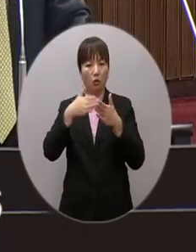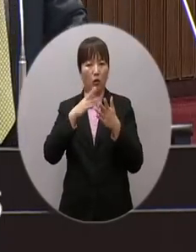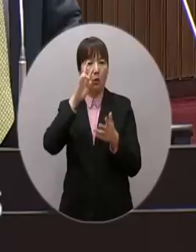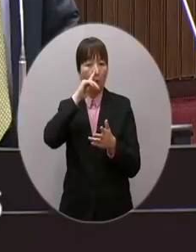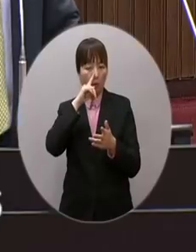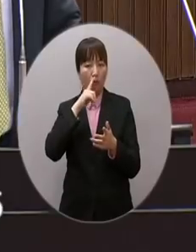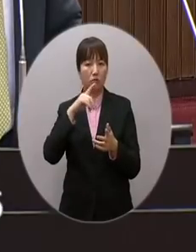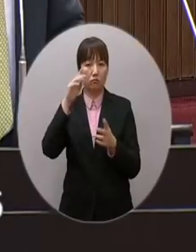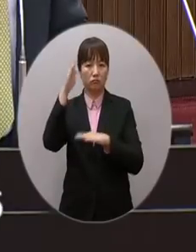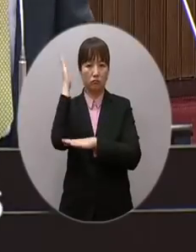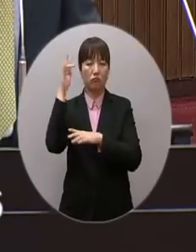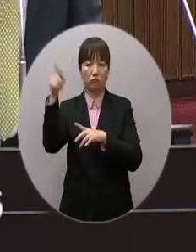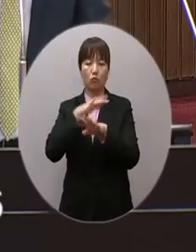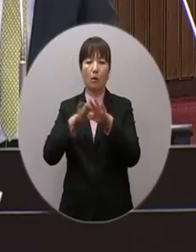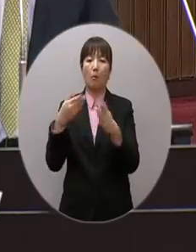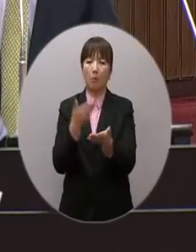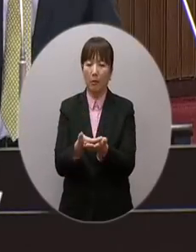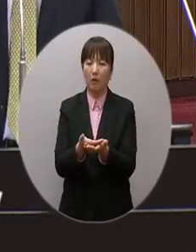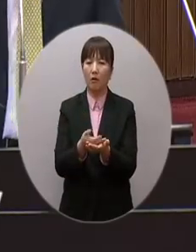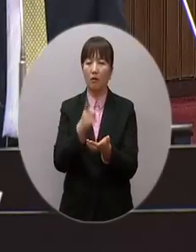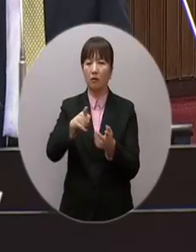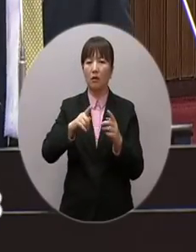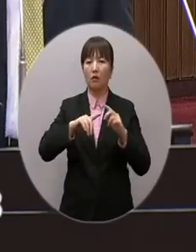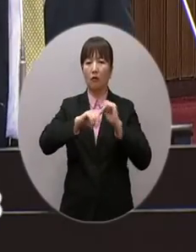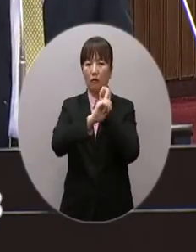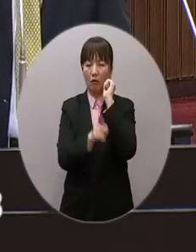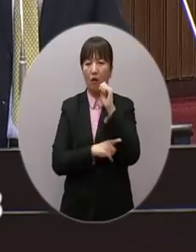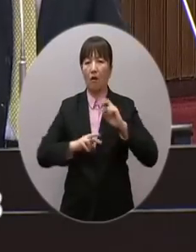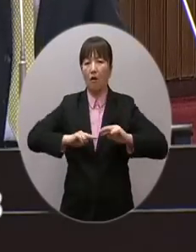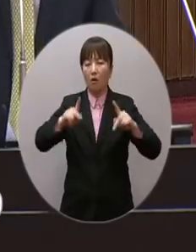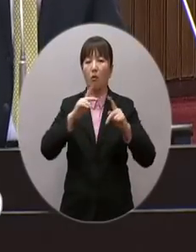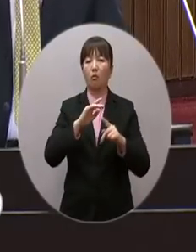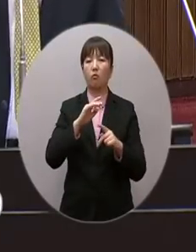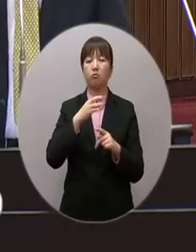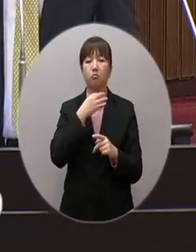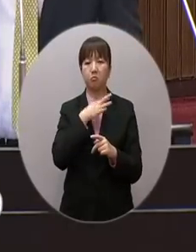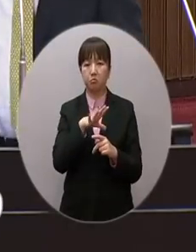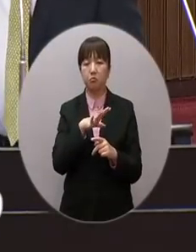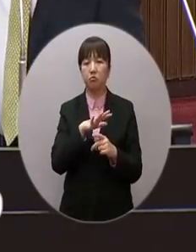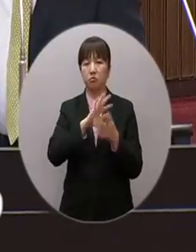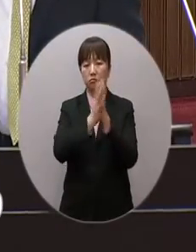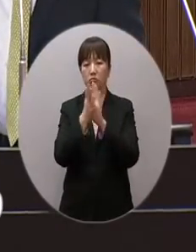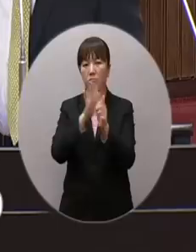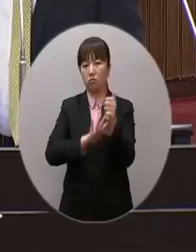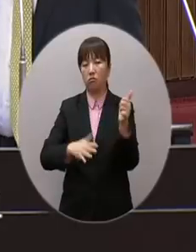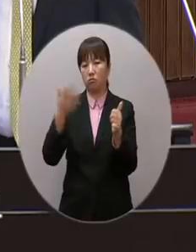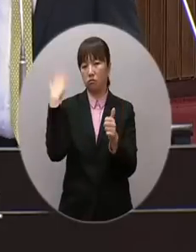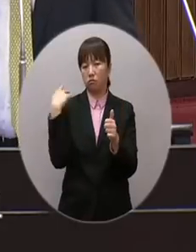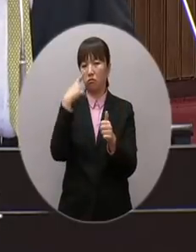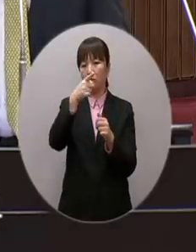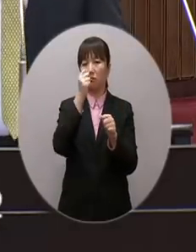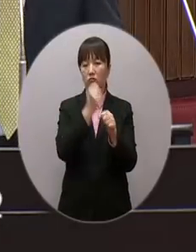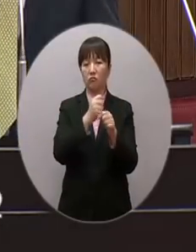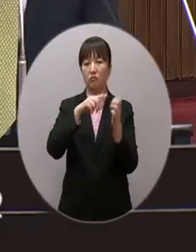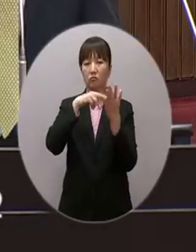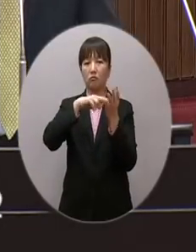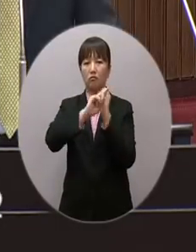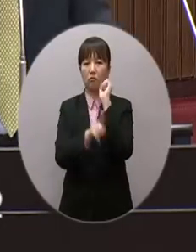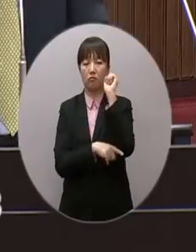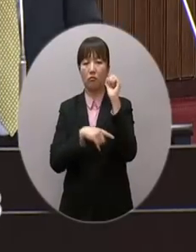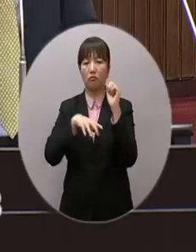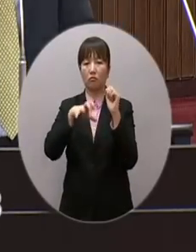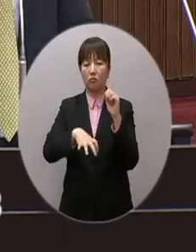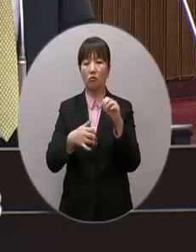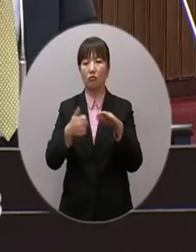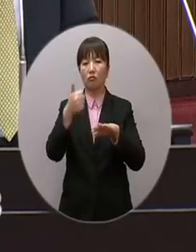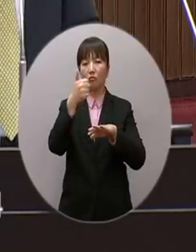负赔偿责任嘛。这样子的不改革， 跟当初院长当立法委员所提出来的